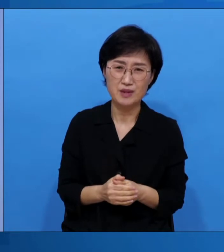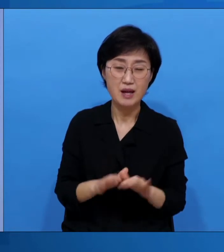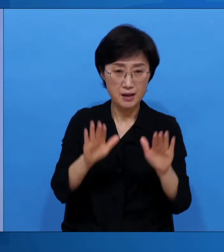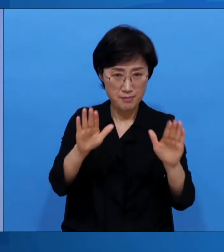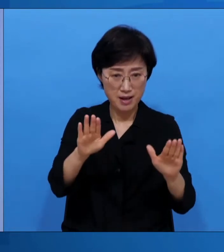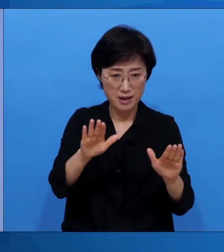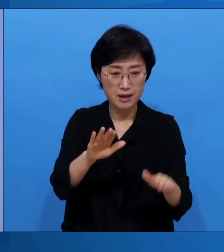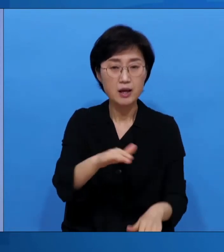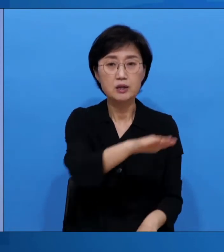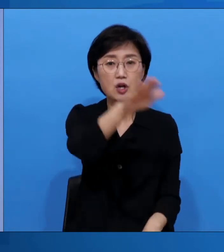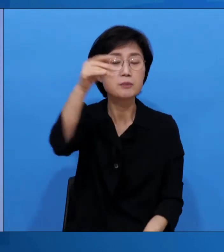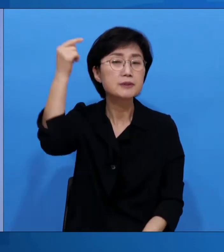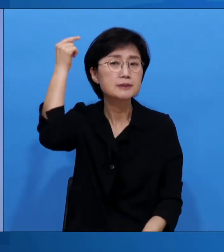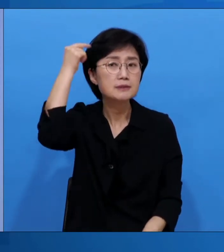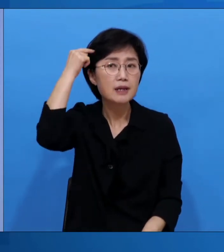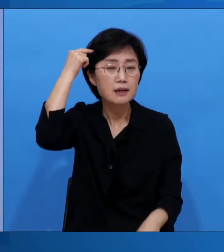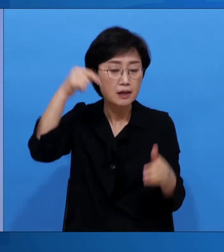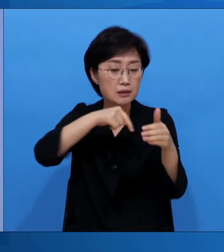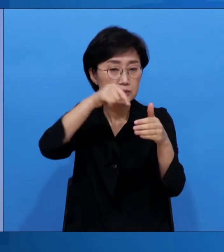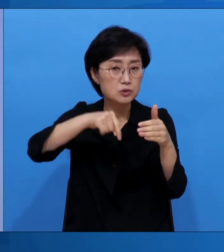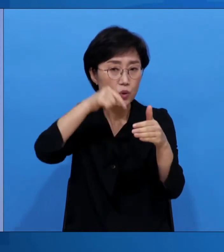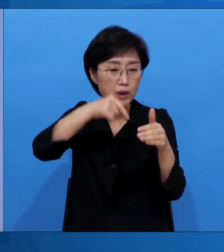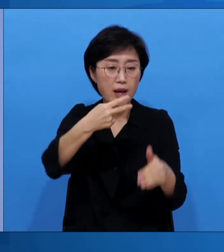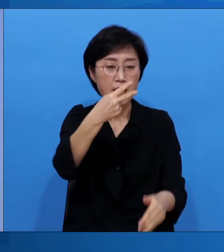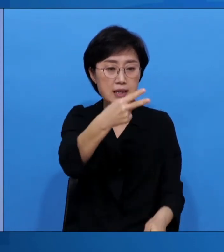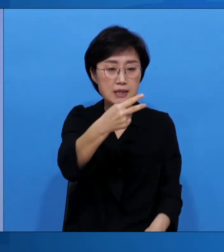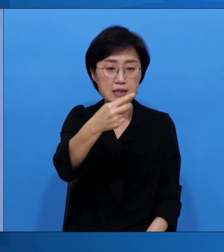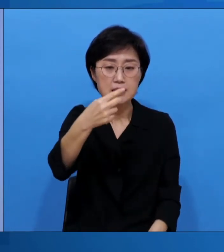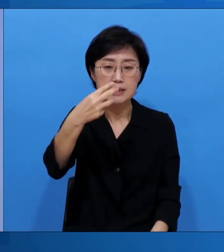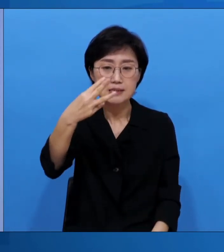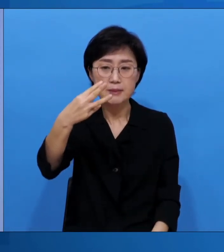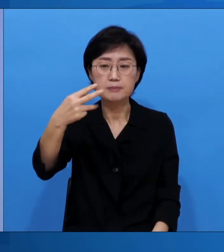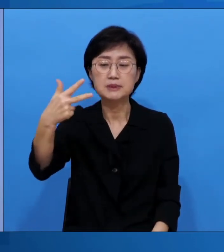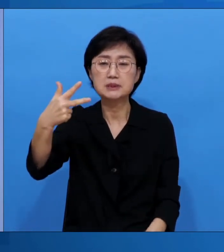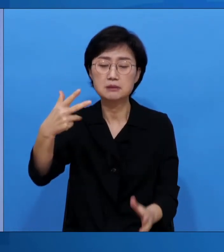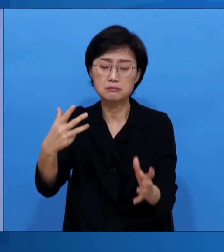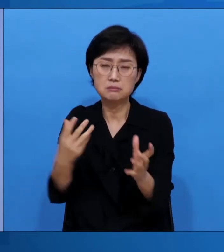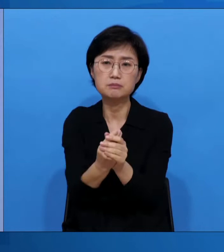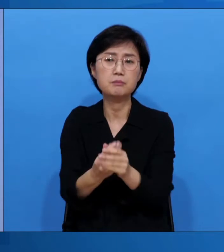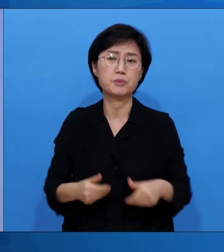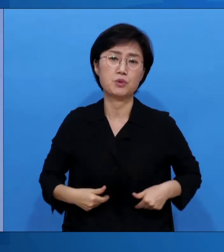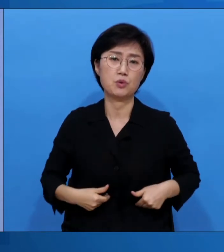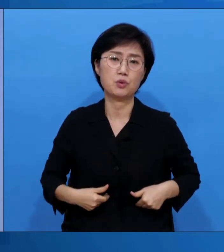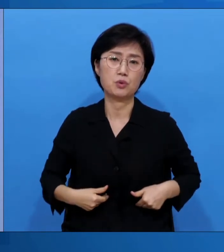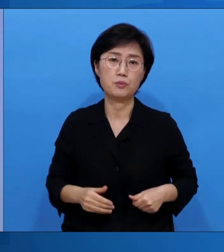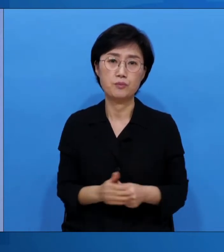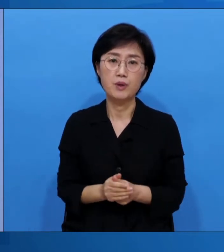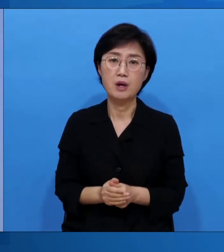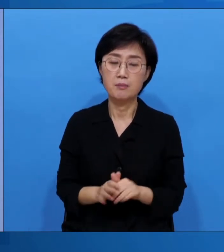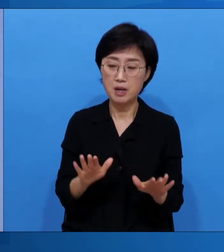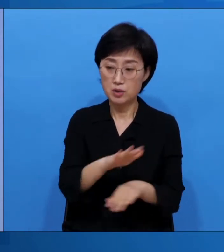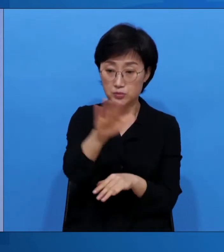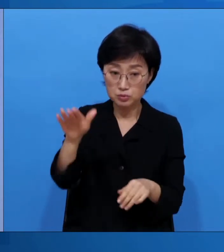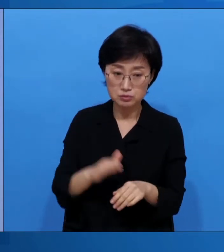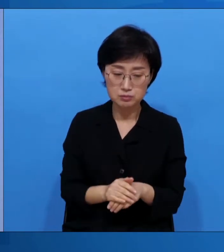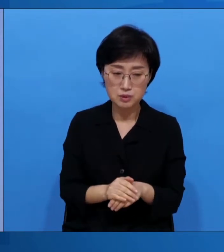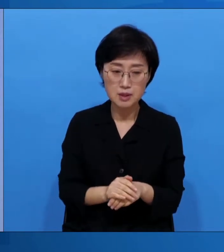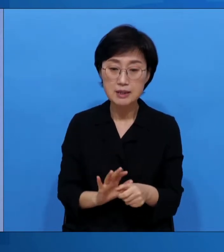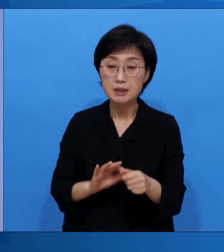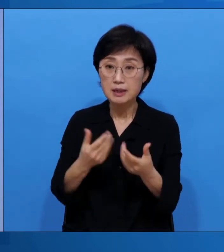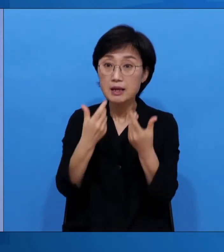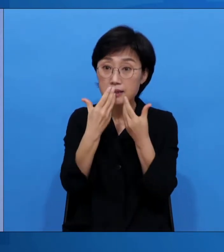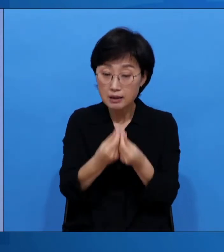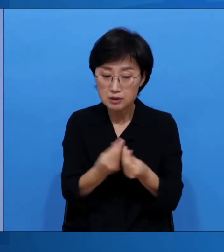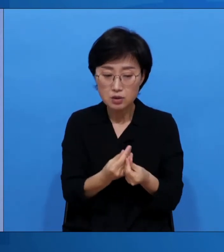237이 돼 있어야 됩니다. We need to have 2 through 그렇죠. 7 take place. 세상 말로 돈 벌려고 하면요 237이 돼 있어야 돼요. In another sense,